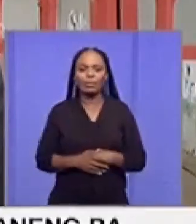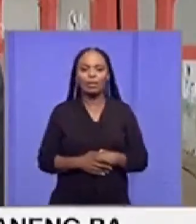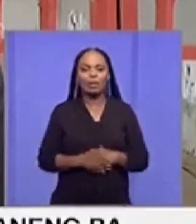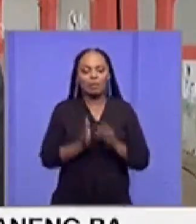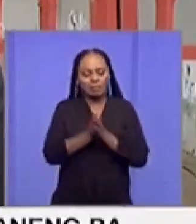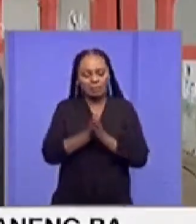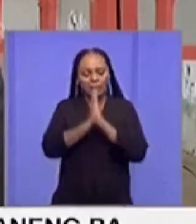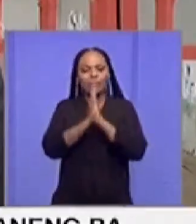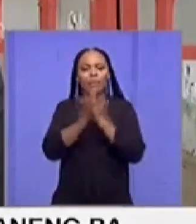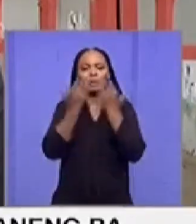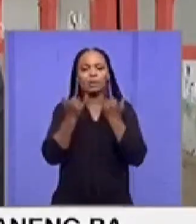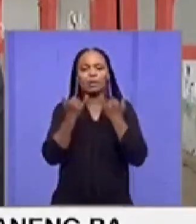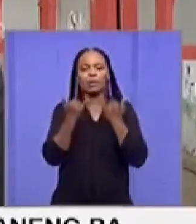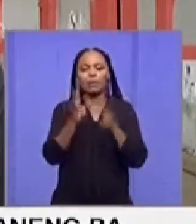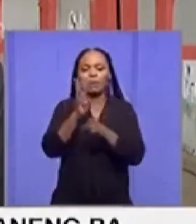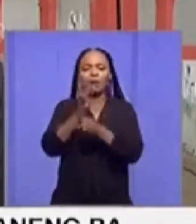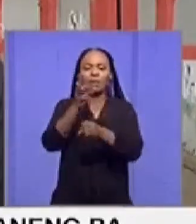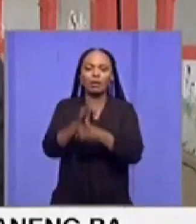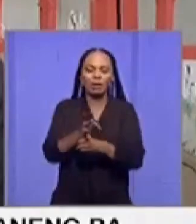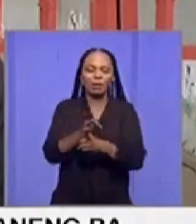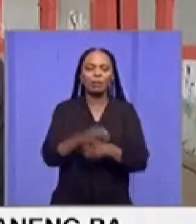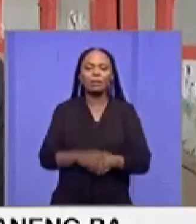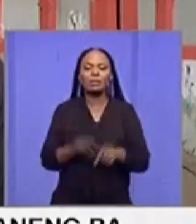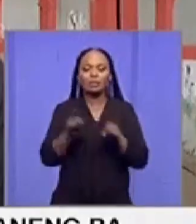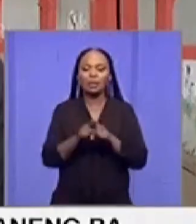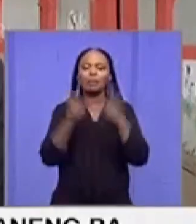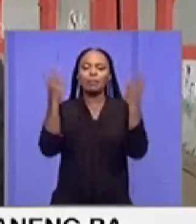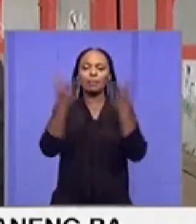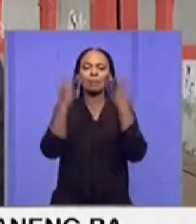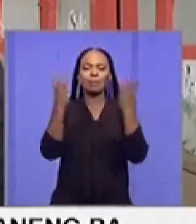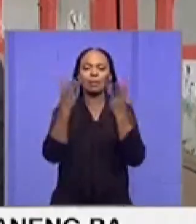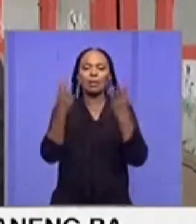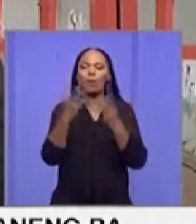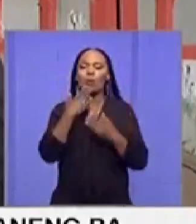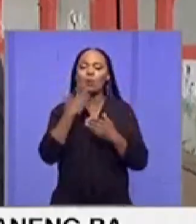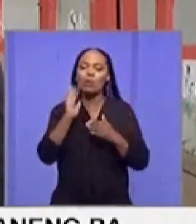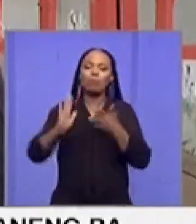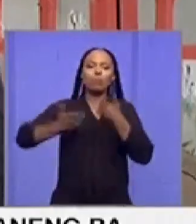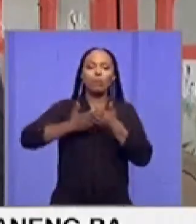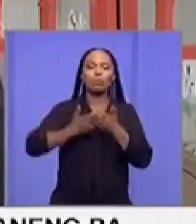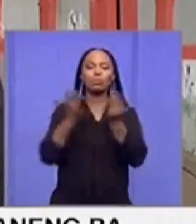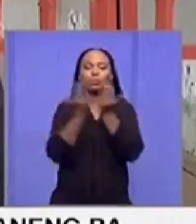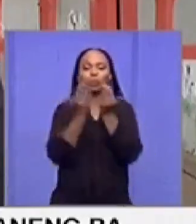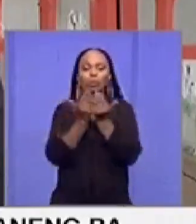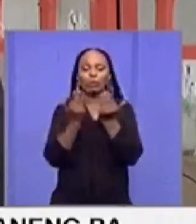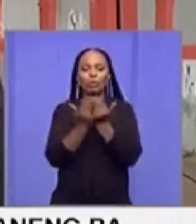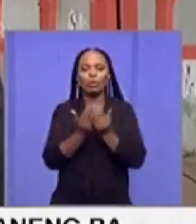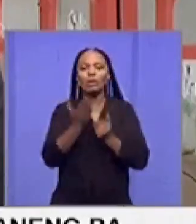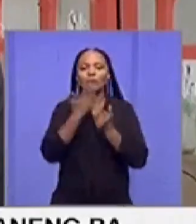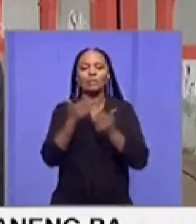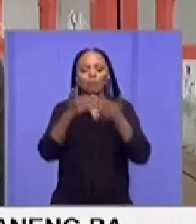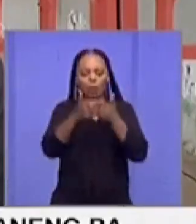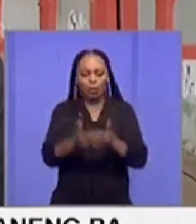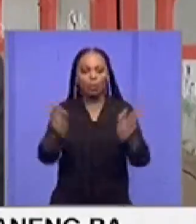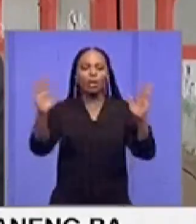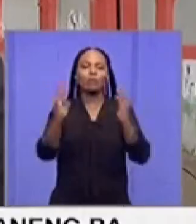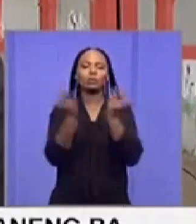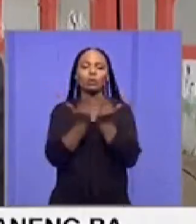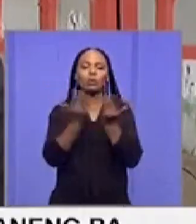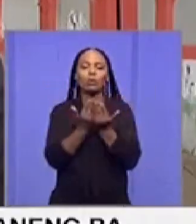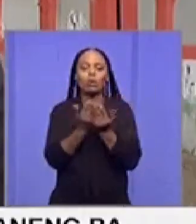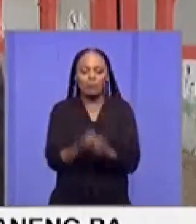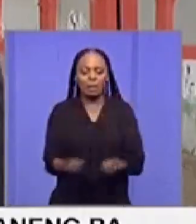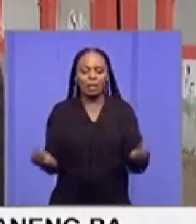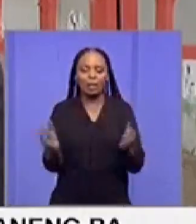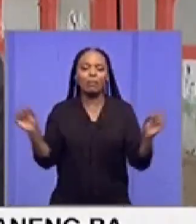go batswadi ka ge le ba setšhaba ne ba tswaletše sekolo se ba bule gore bana ba kgone